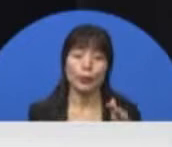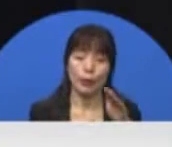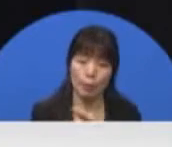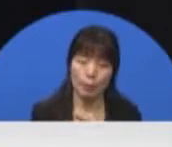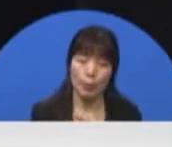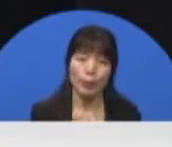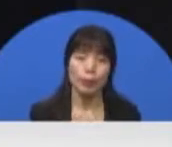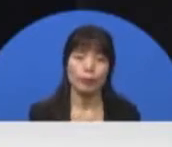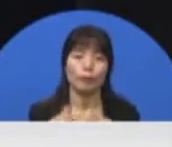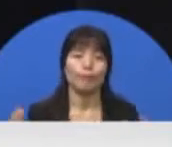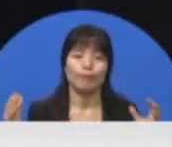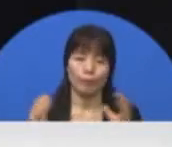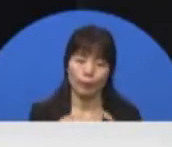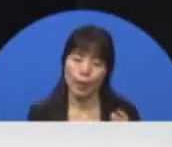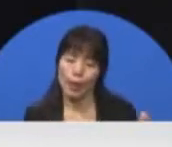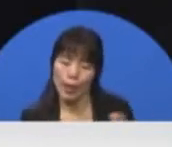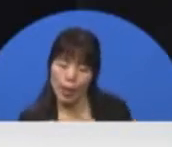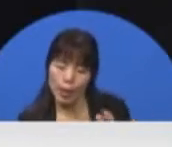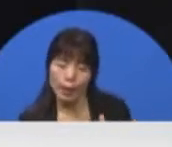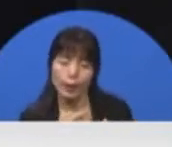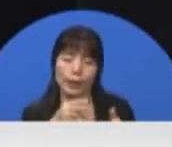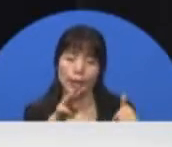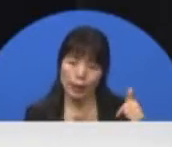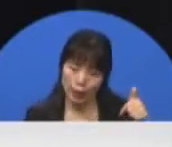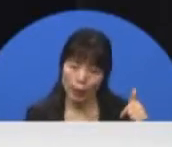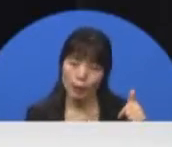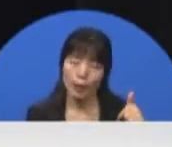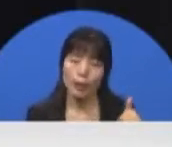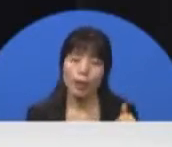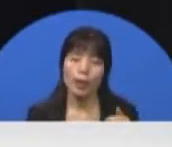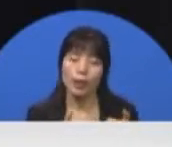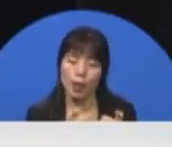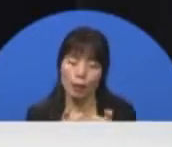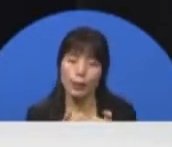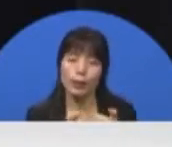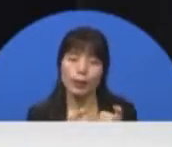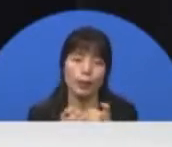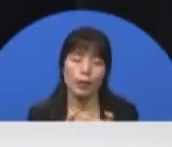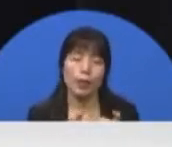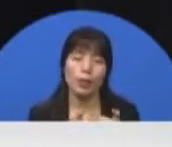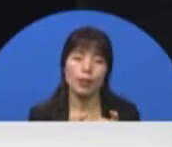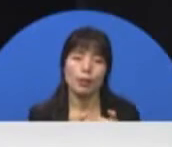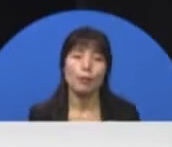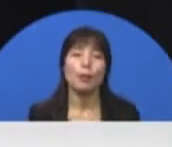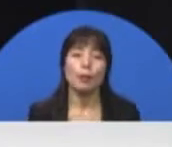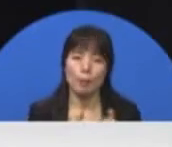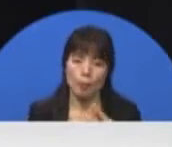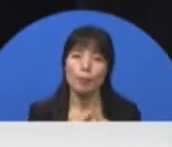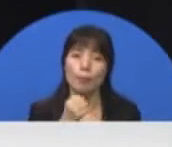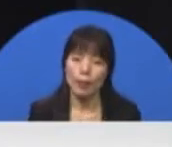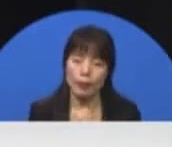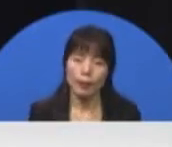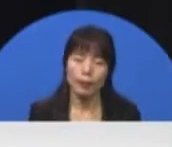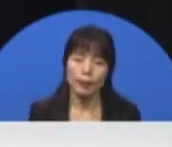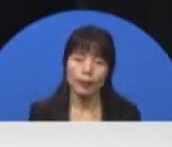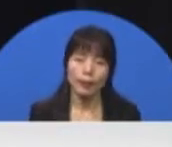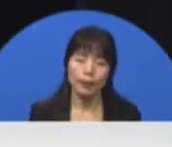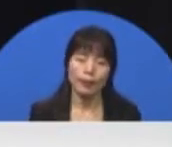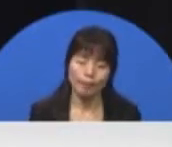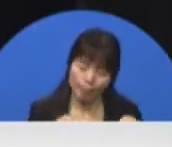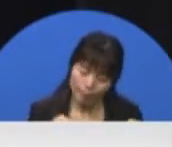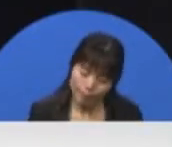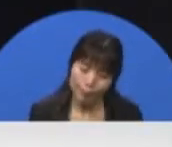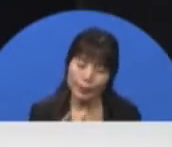참여하는 인천하모니센터 협의회를 구성해서 머리를 맞대고 갈등을 풀어가는 재개발,